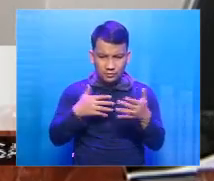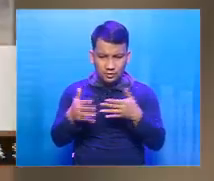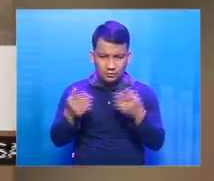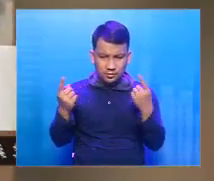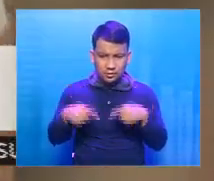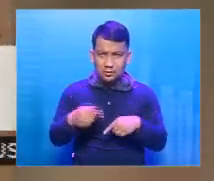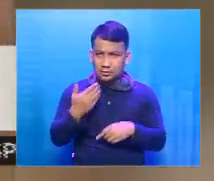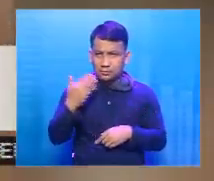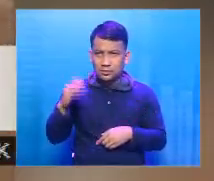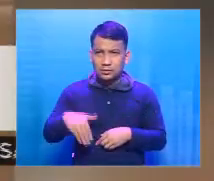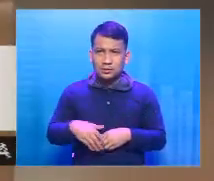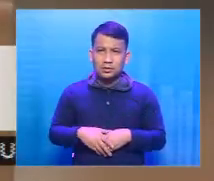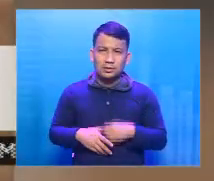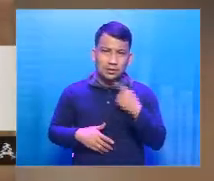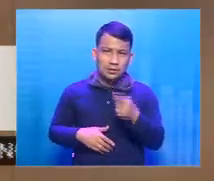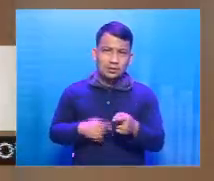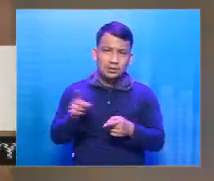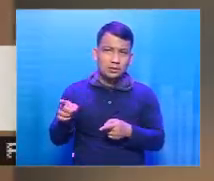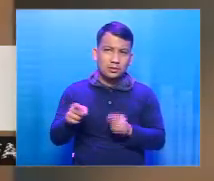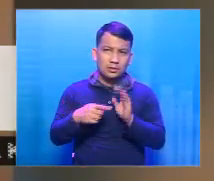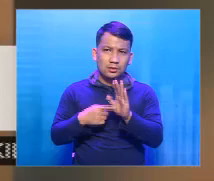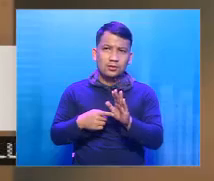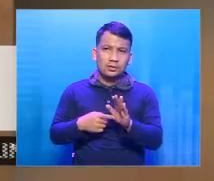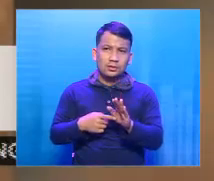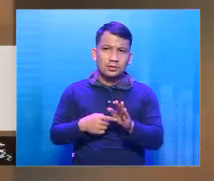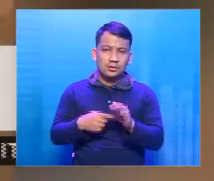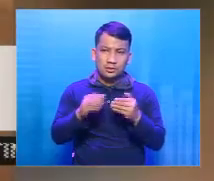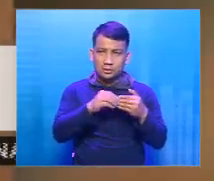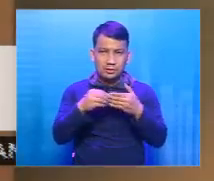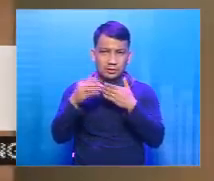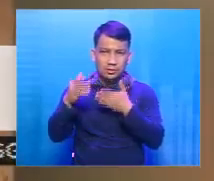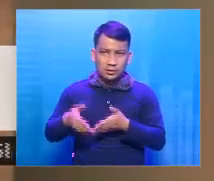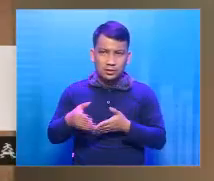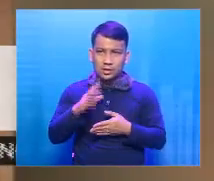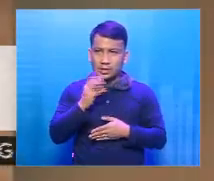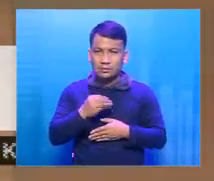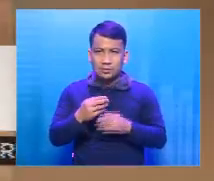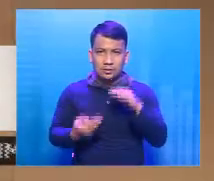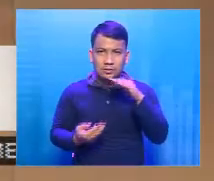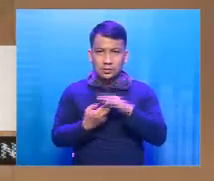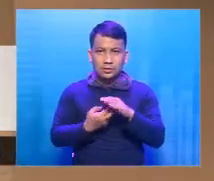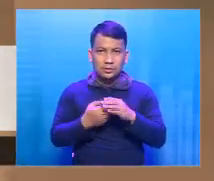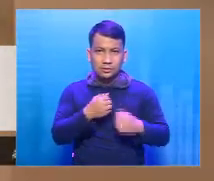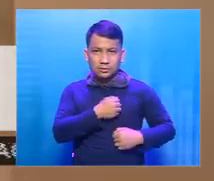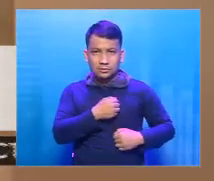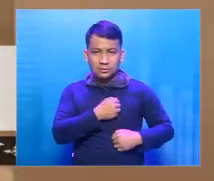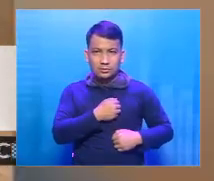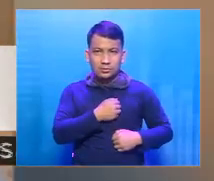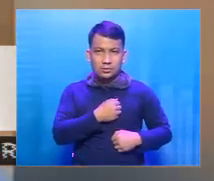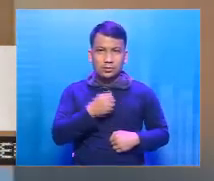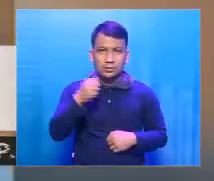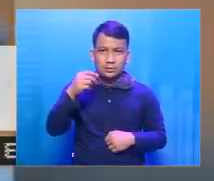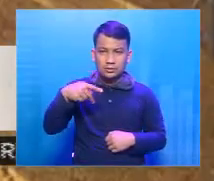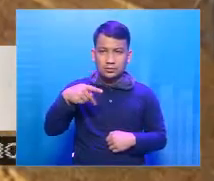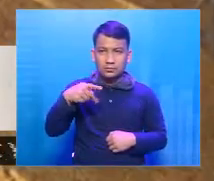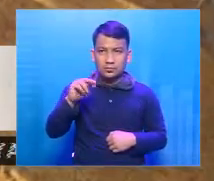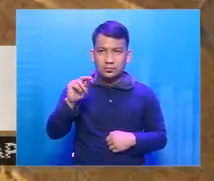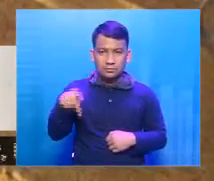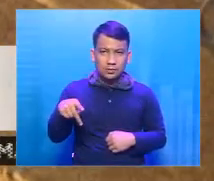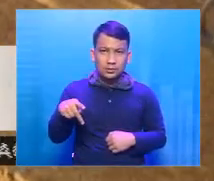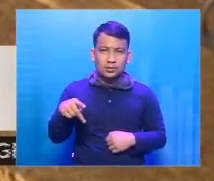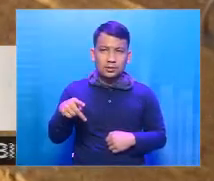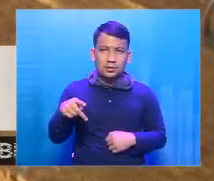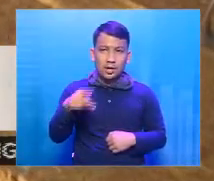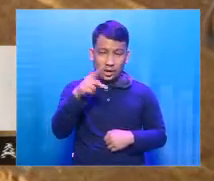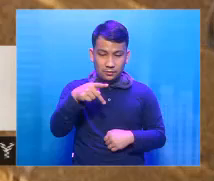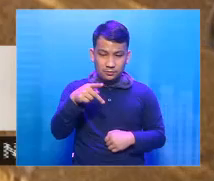mangyari. Kinumpirma ng mga pulis na isa sa mga leader ng grupo ay retiradong sundalo ng Philippine Air Force. Nakuha sa